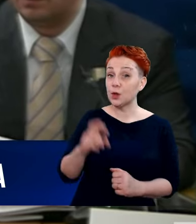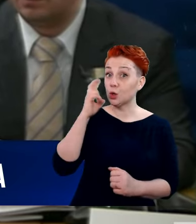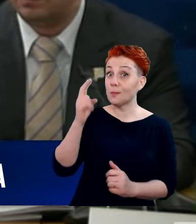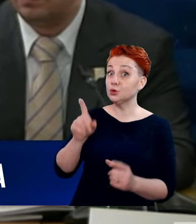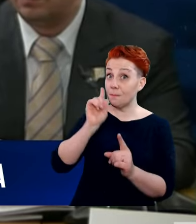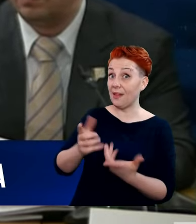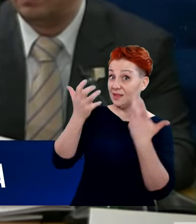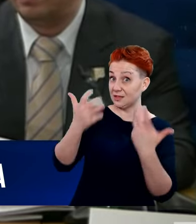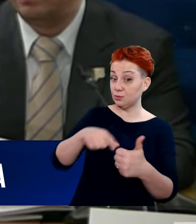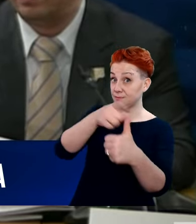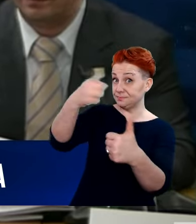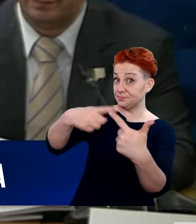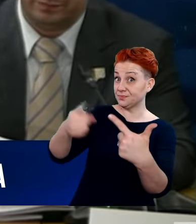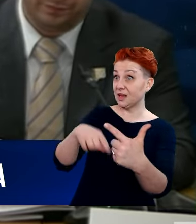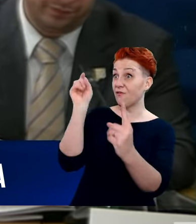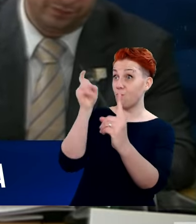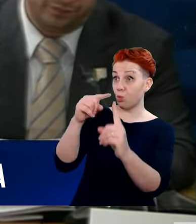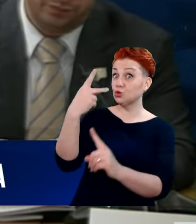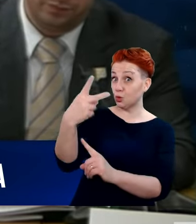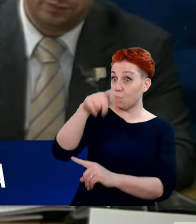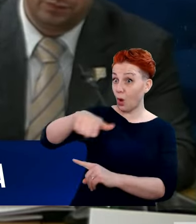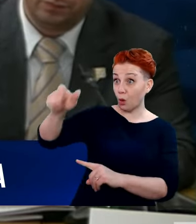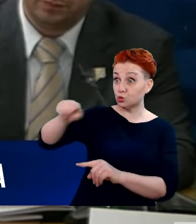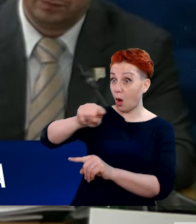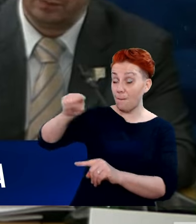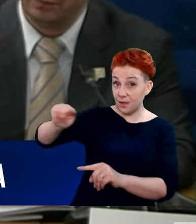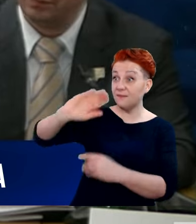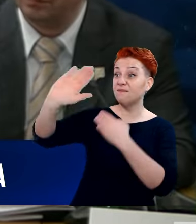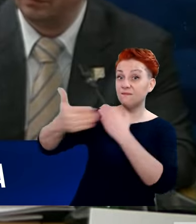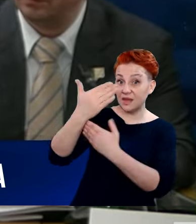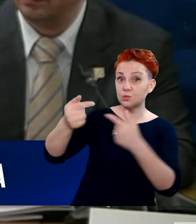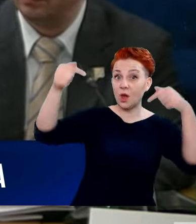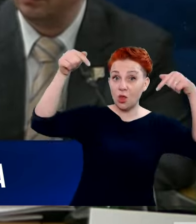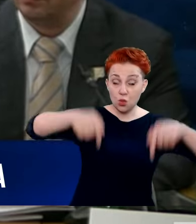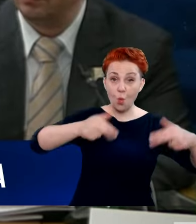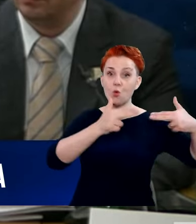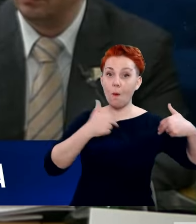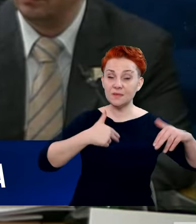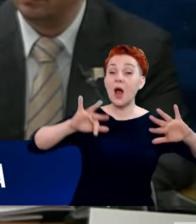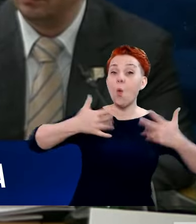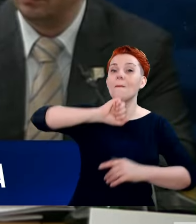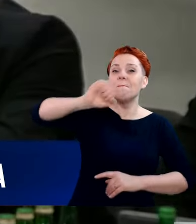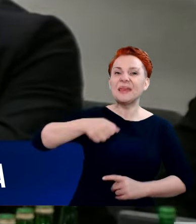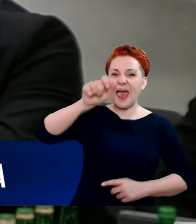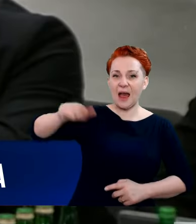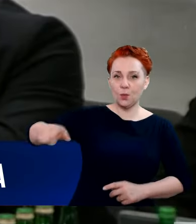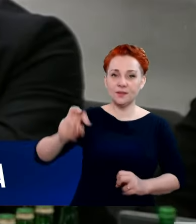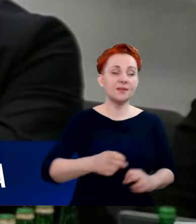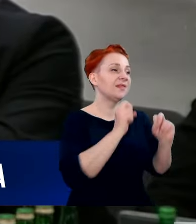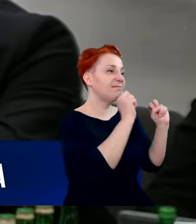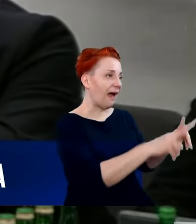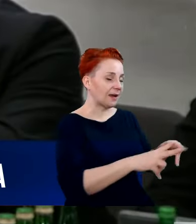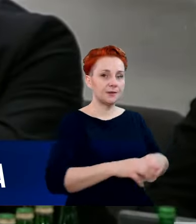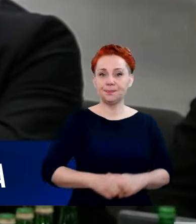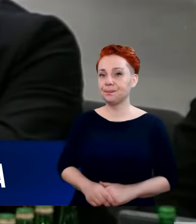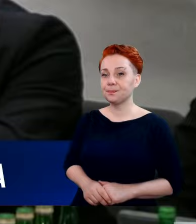te osoby wskazane w punkcie drugim były wezwane przed oblicze komisji jako biegli, tak? Tak.